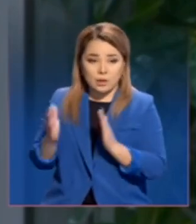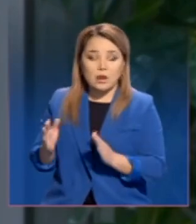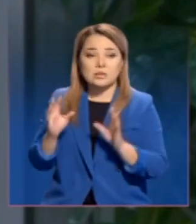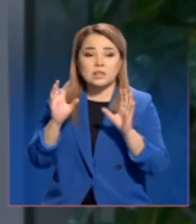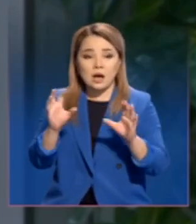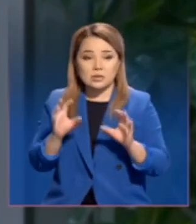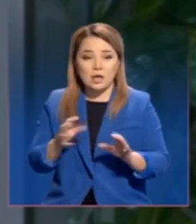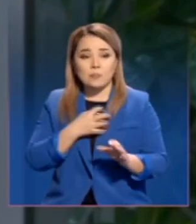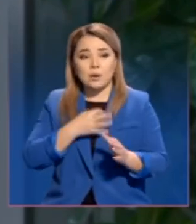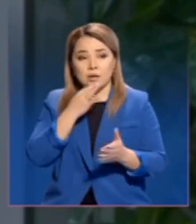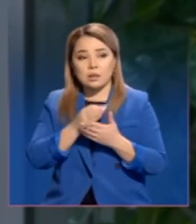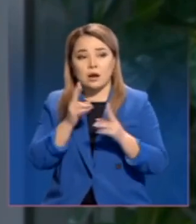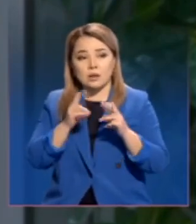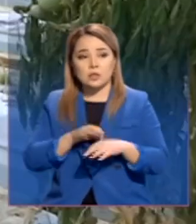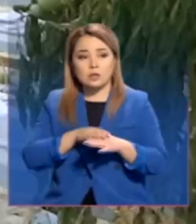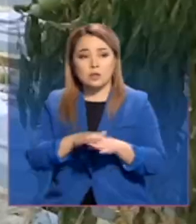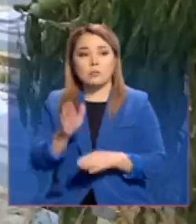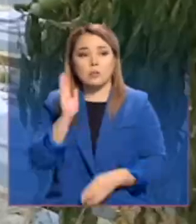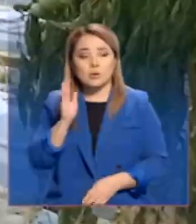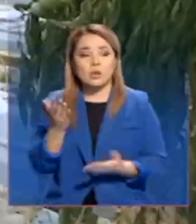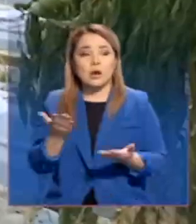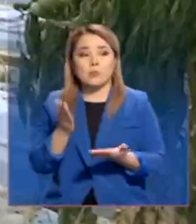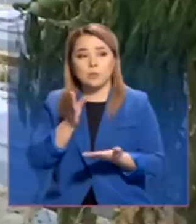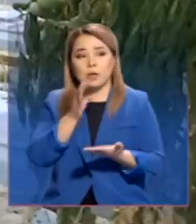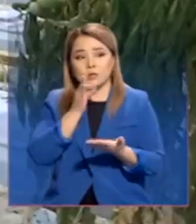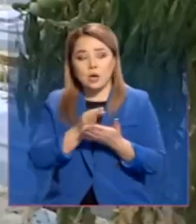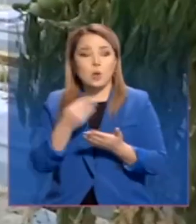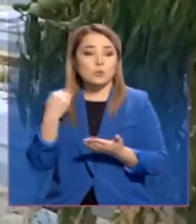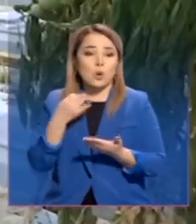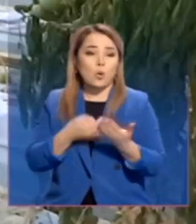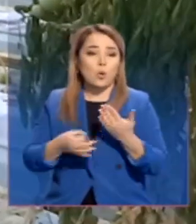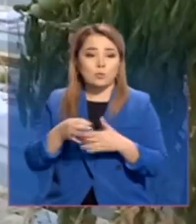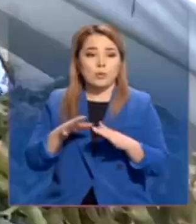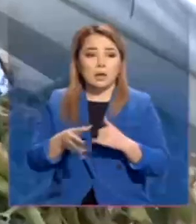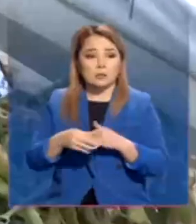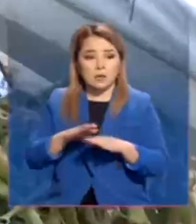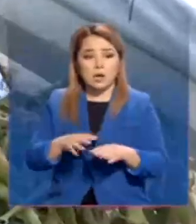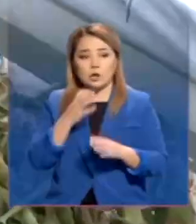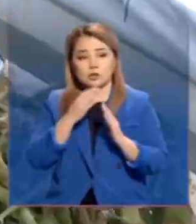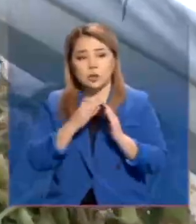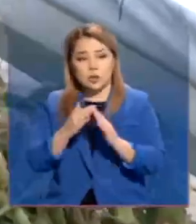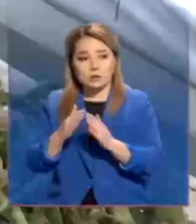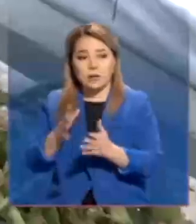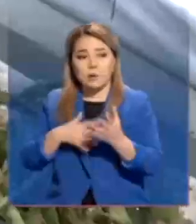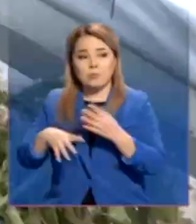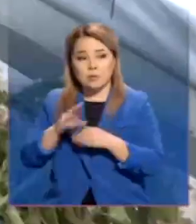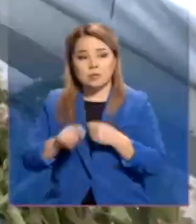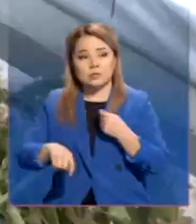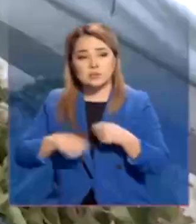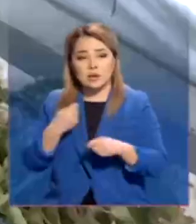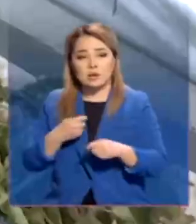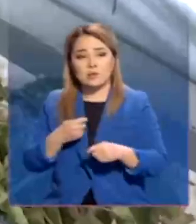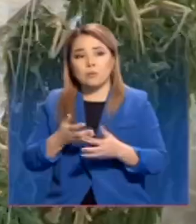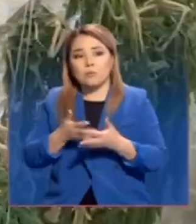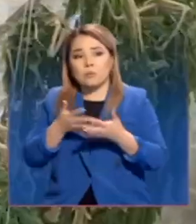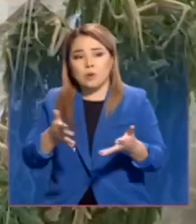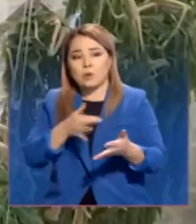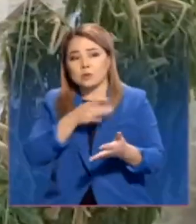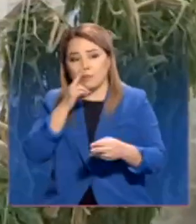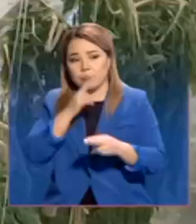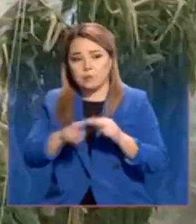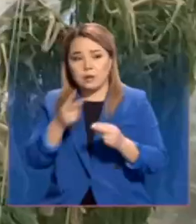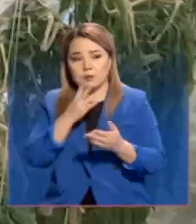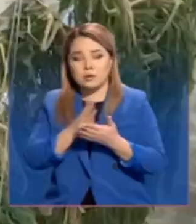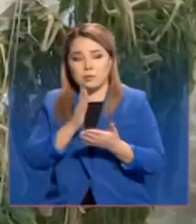заң негізінде қаралатын болады. Қалай болғанда да Түркістан облысы аумағындағы жылыжайы бардың бәрі шығынға шаш етектен батып